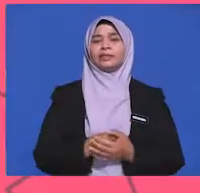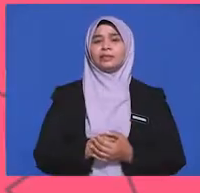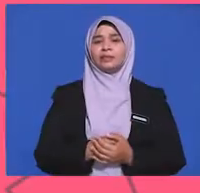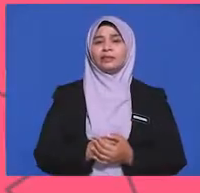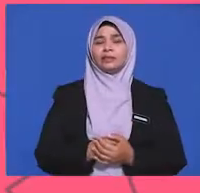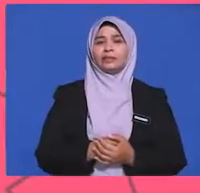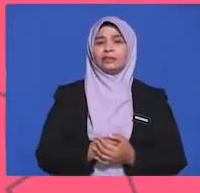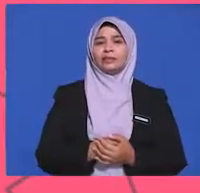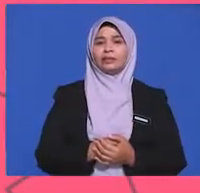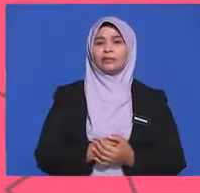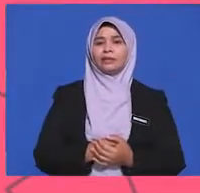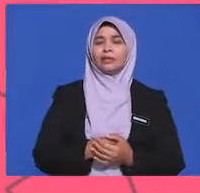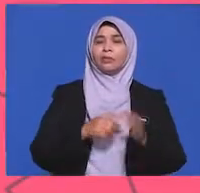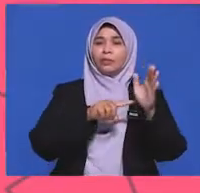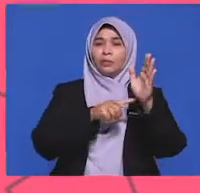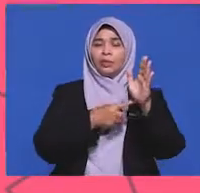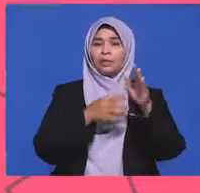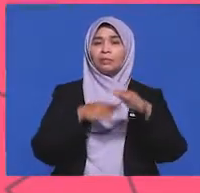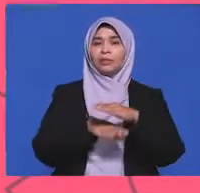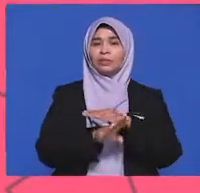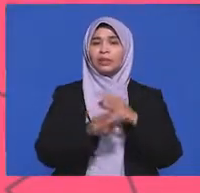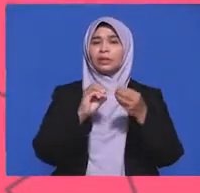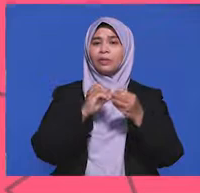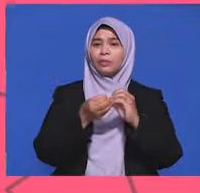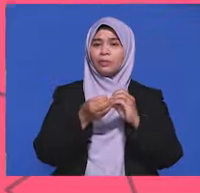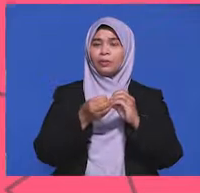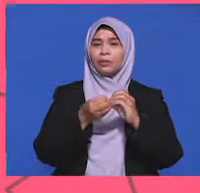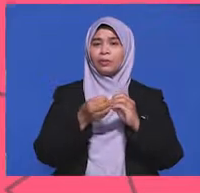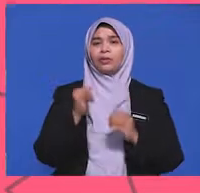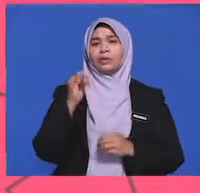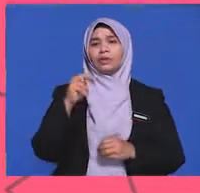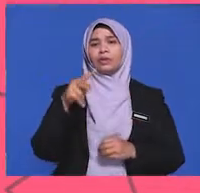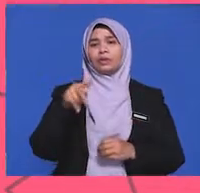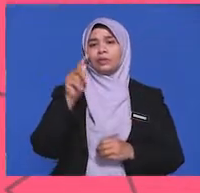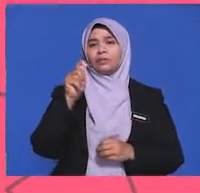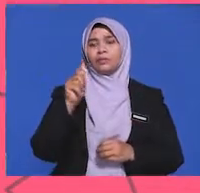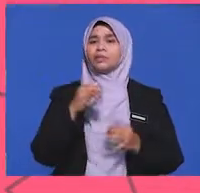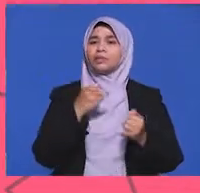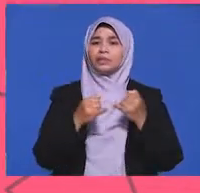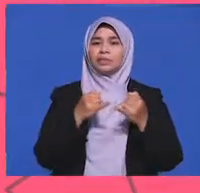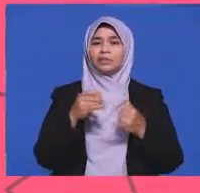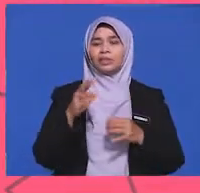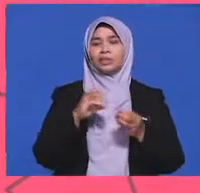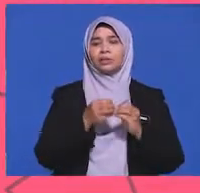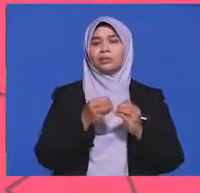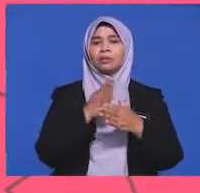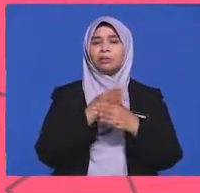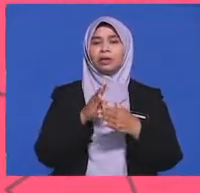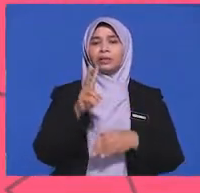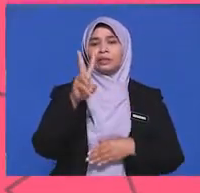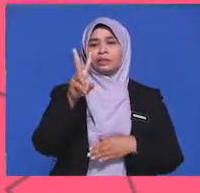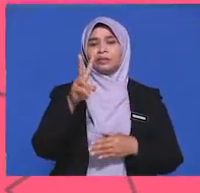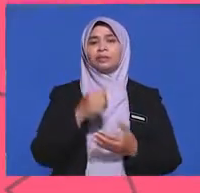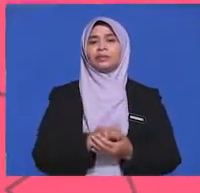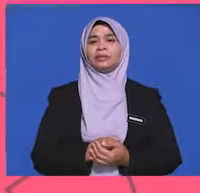Mula, masukkan nombor. jika nombor dibahagi dengan 2 dan